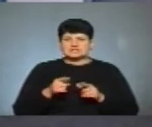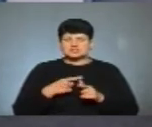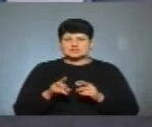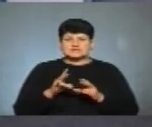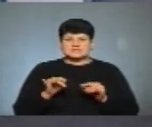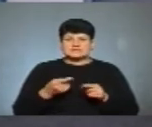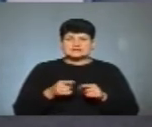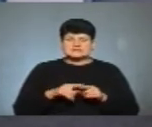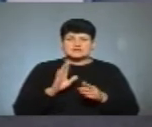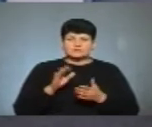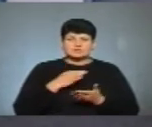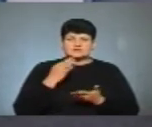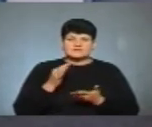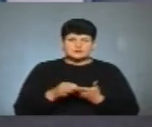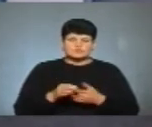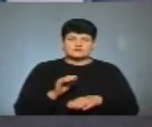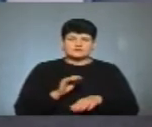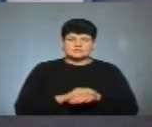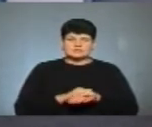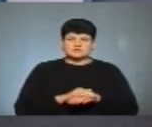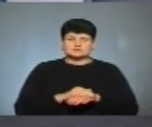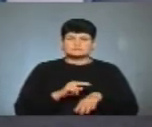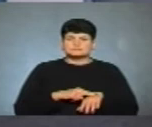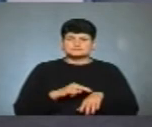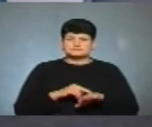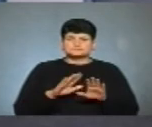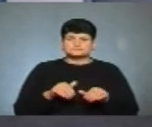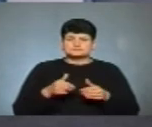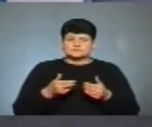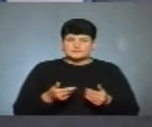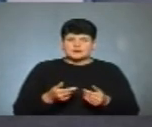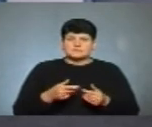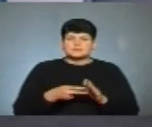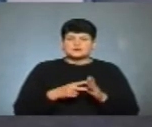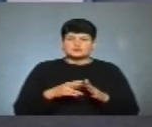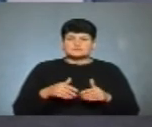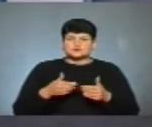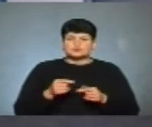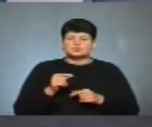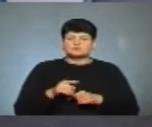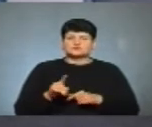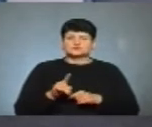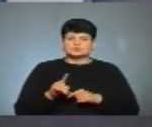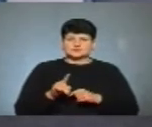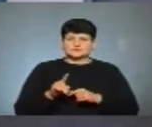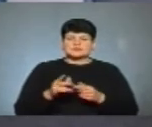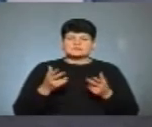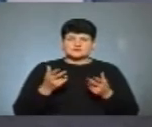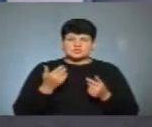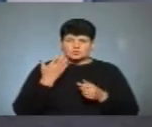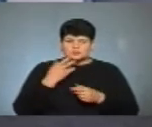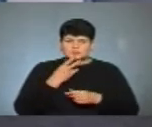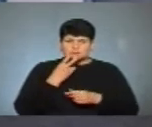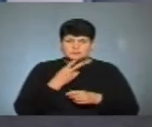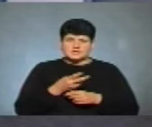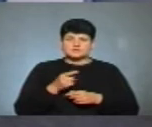вже відповідь фактично правоохоронні органи, до яких ми плануємо звернутися. Тому що, звичайно, коли ми бачимо,